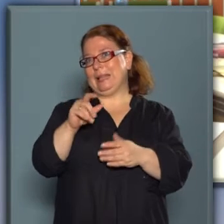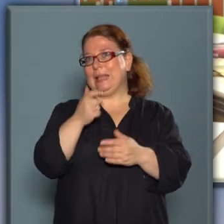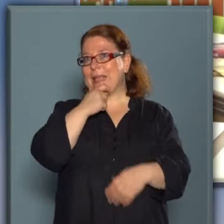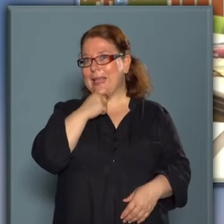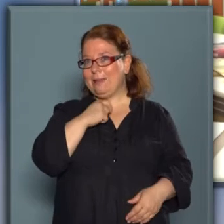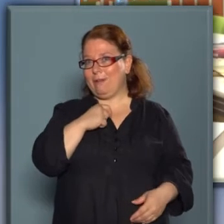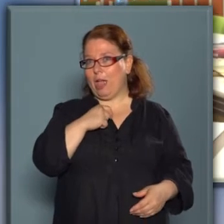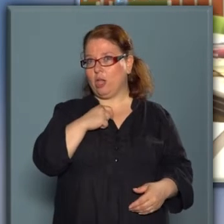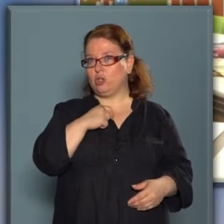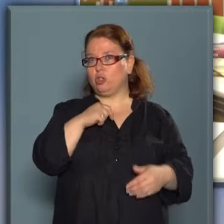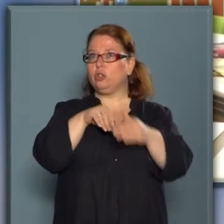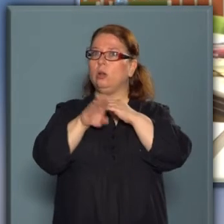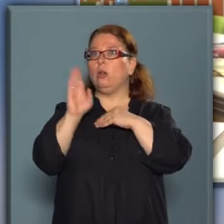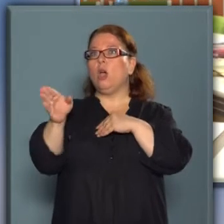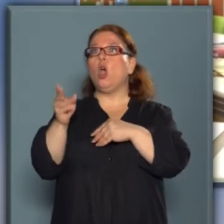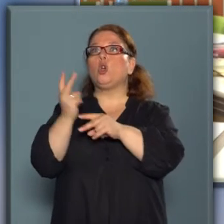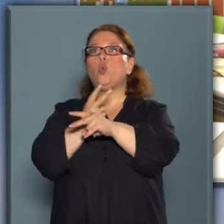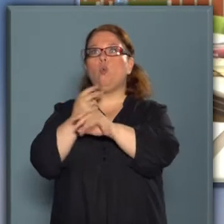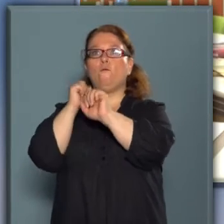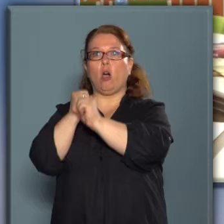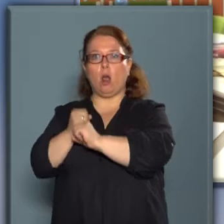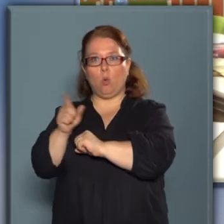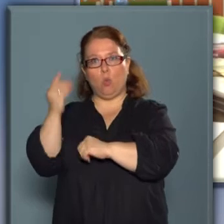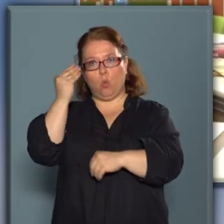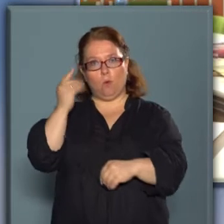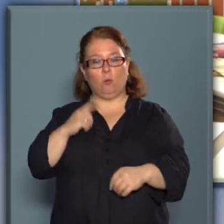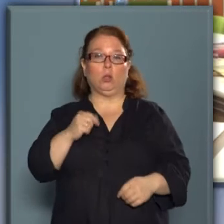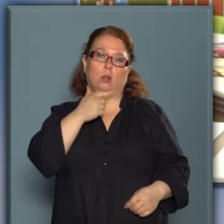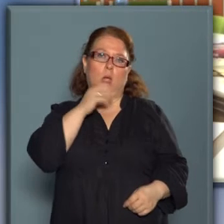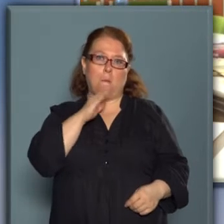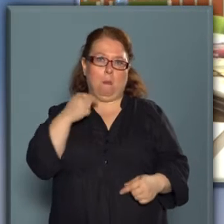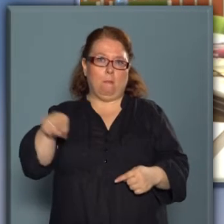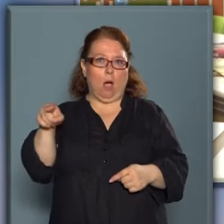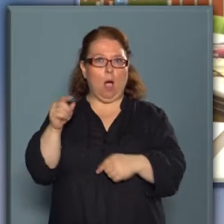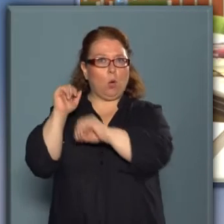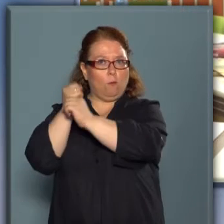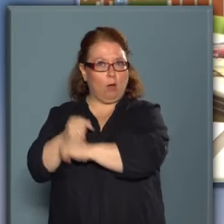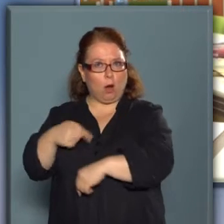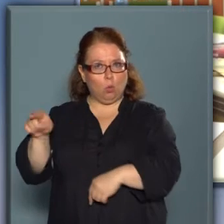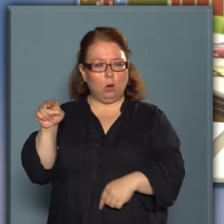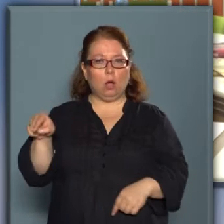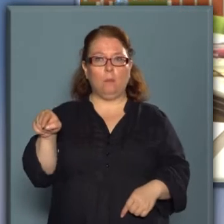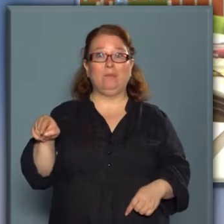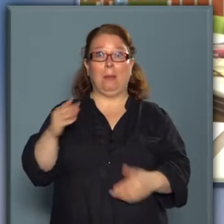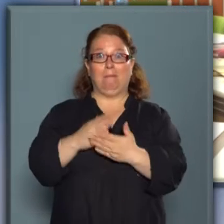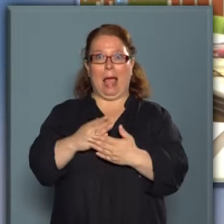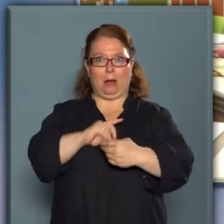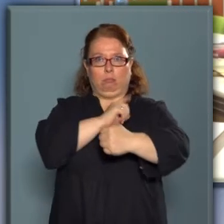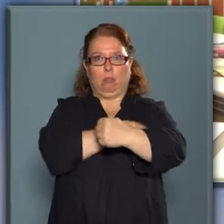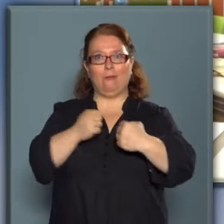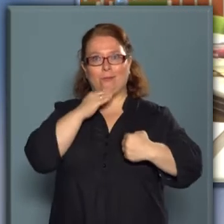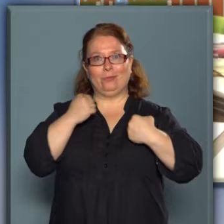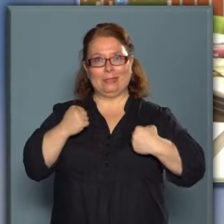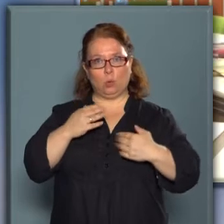14 éves volt, mikor elment kőfaragónak, a nagymamám kőfaragónak adta, de oda már egy